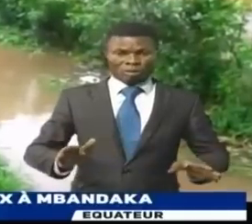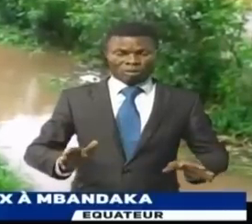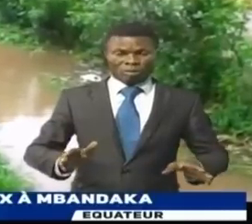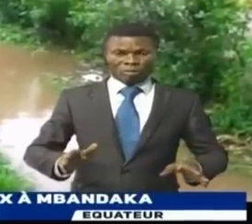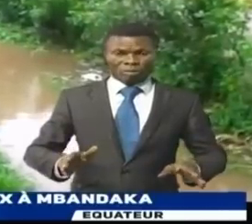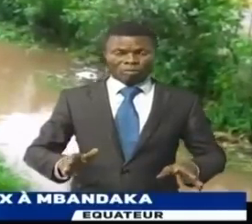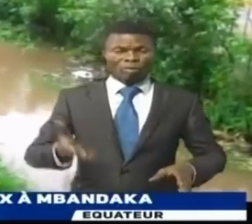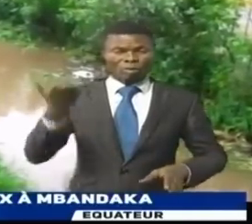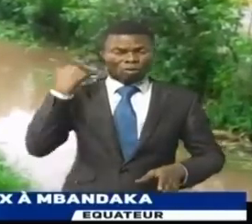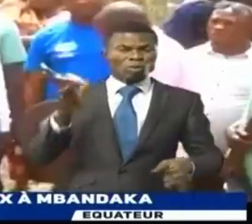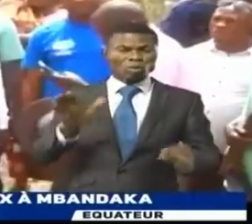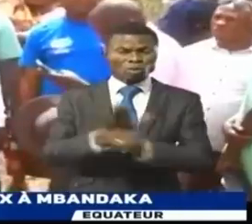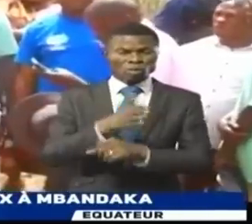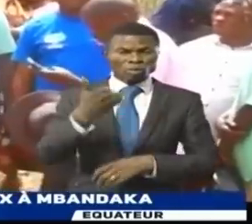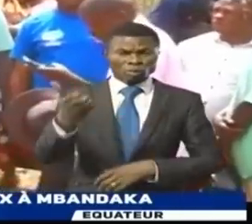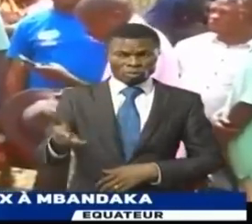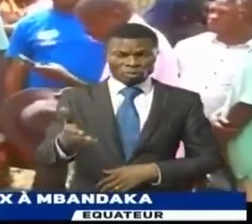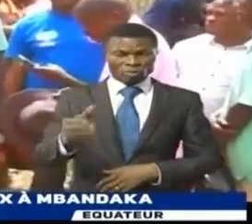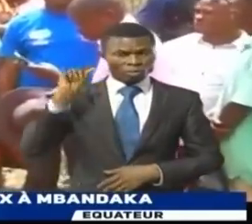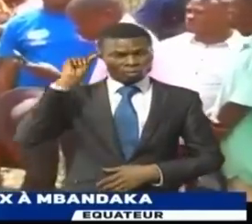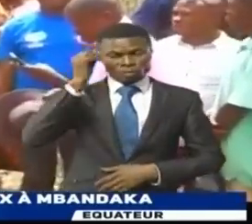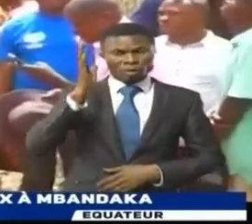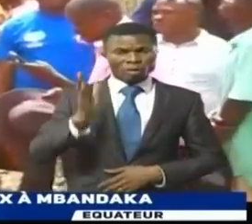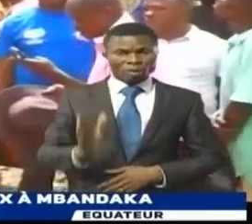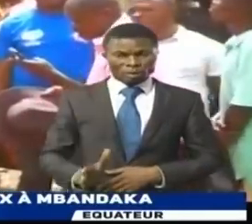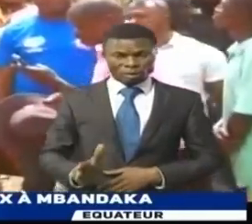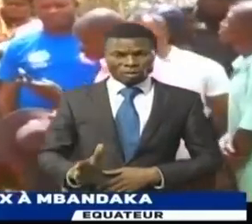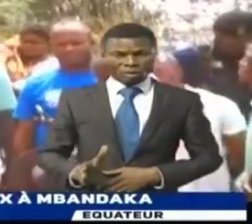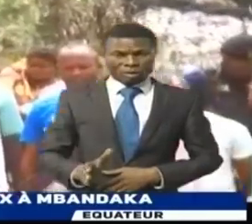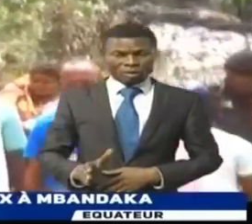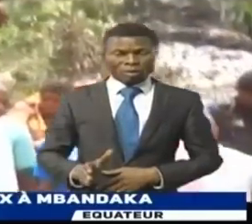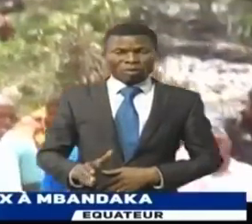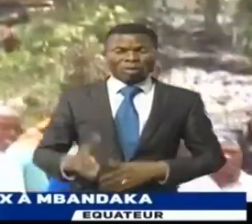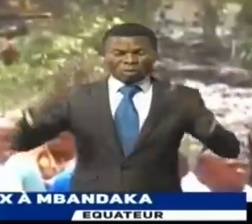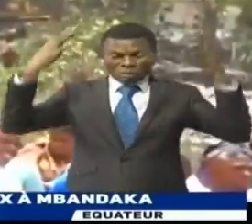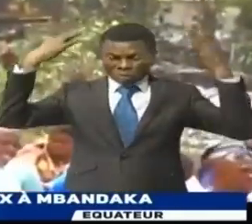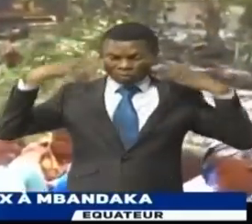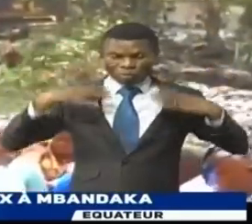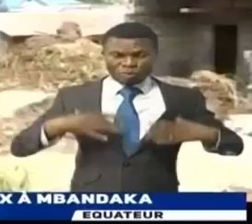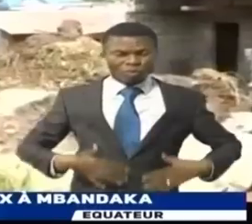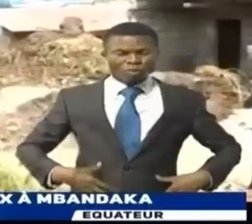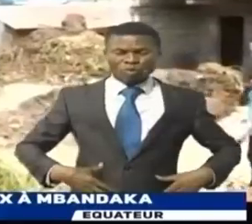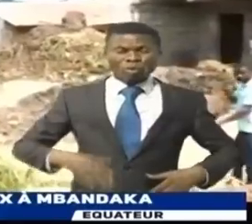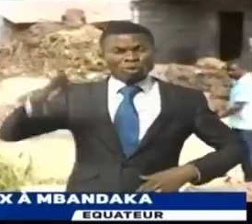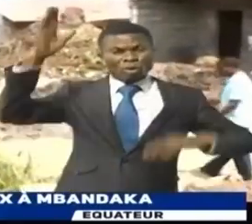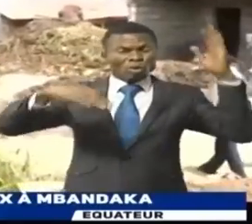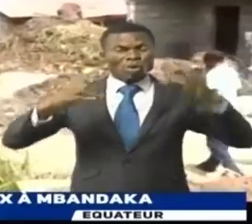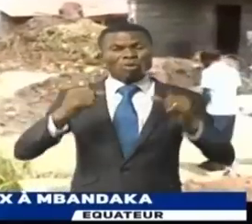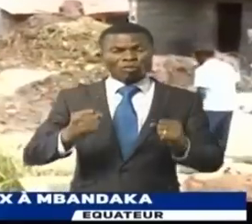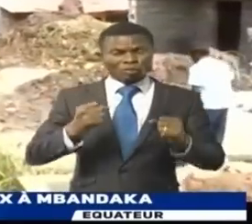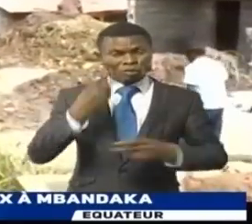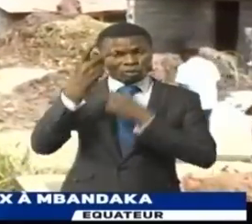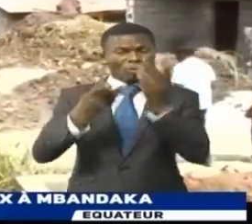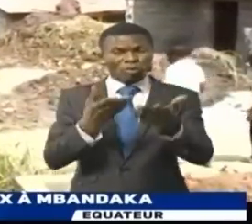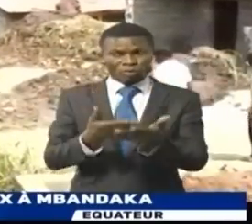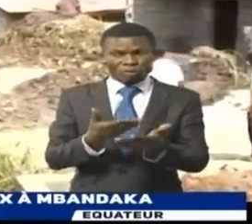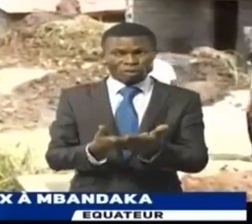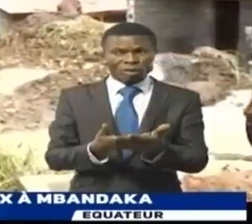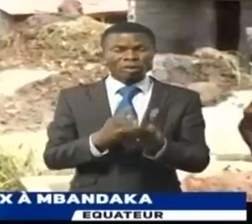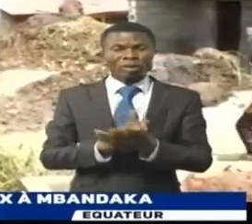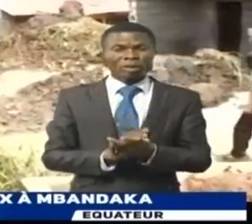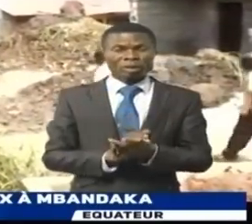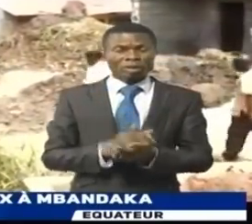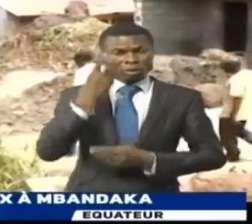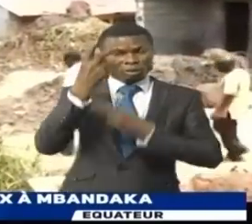des inondations. Le gouverneur s'est fait mouiller avec toute sa base dans cette visite d'inspection. Il